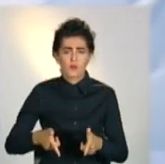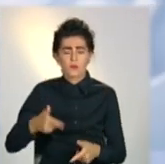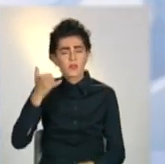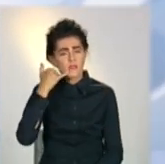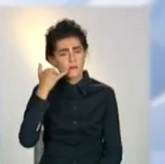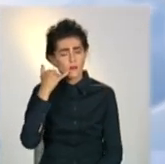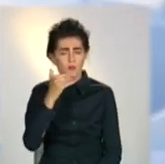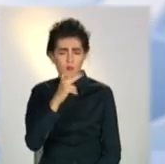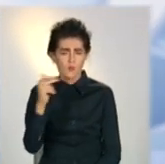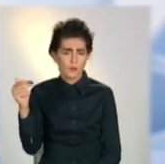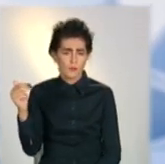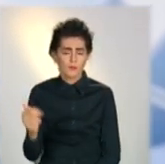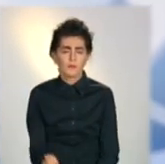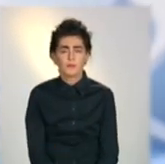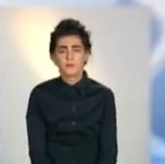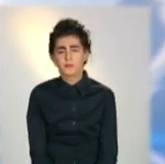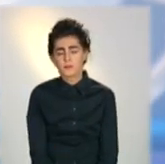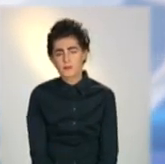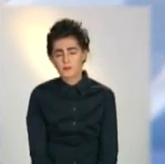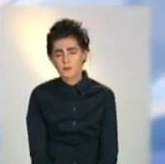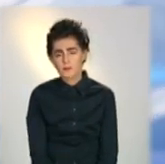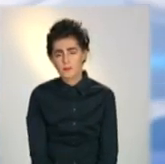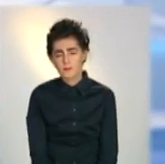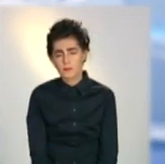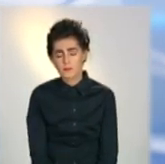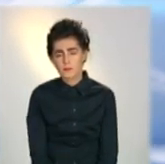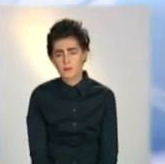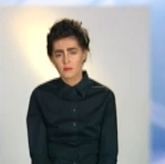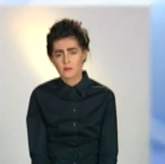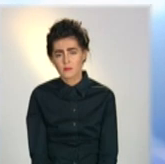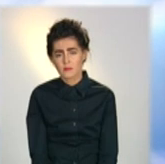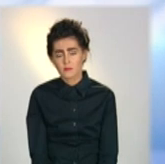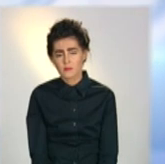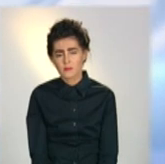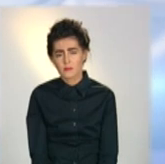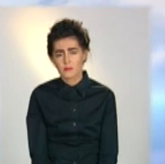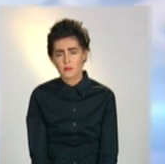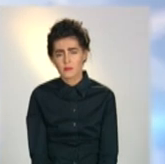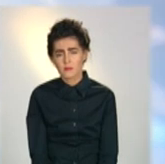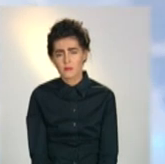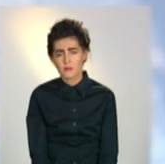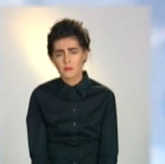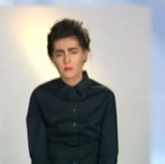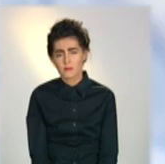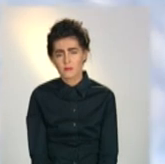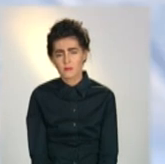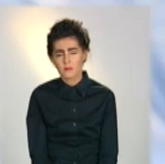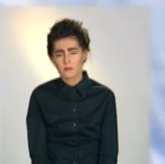звертайтеся до нас за номером гарячої лінії 0800 606 909.